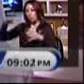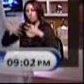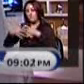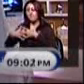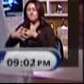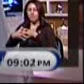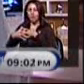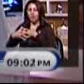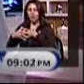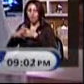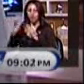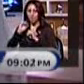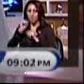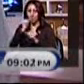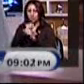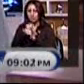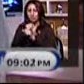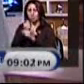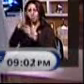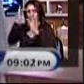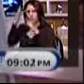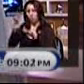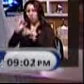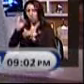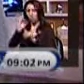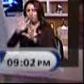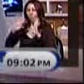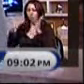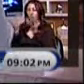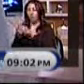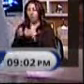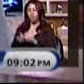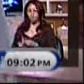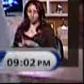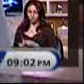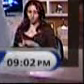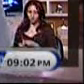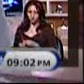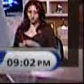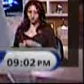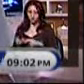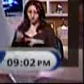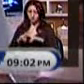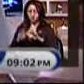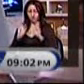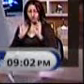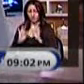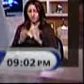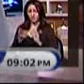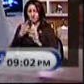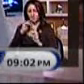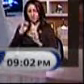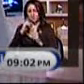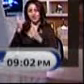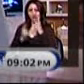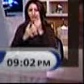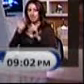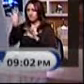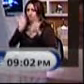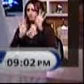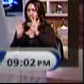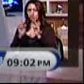اي بلد في داهيه، لانه ده اللي بيوضب خريطة المعلومات امام صنع القرار. طيب الراجل ده بتاع